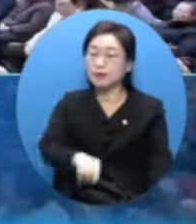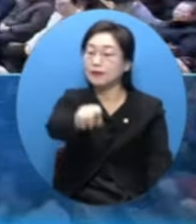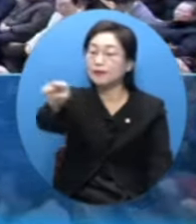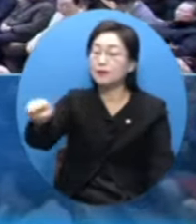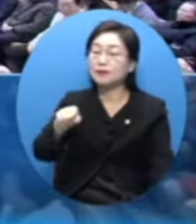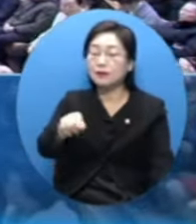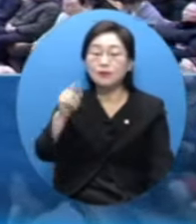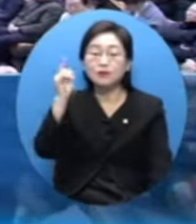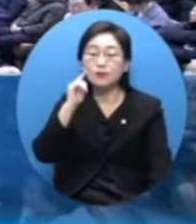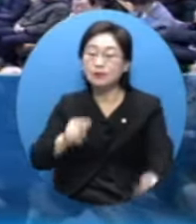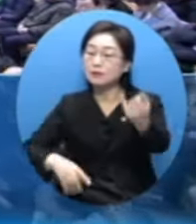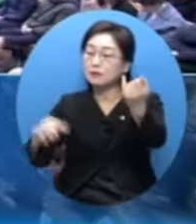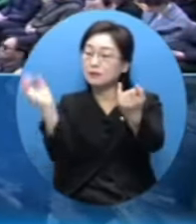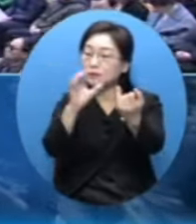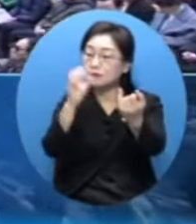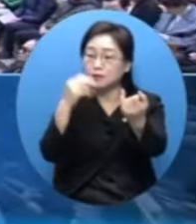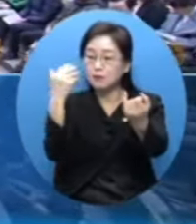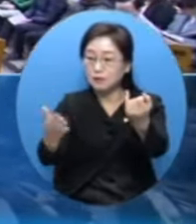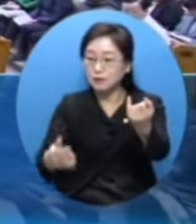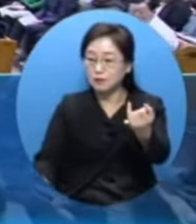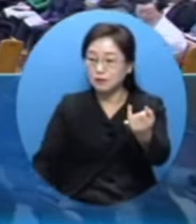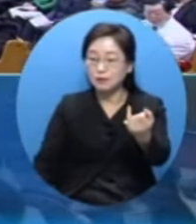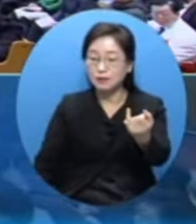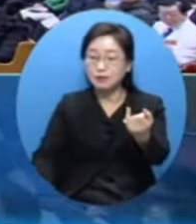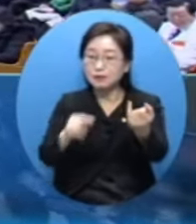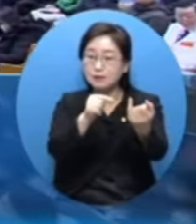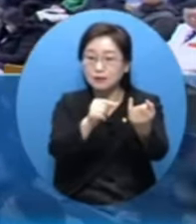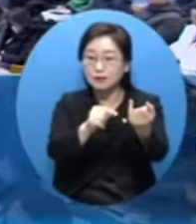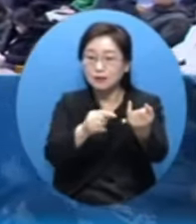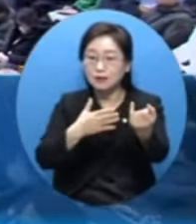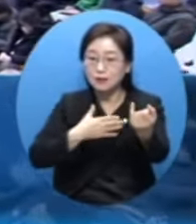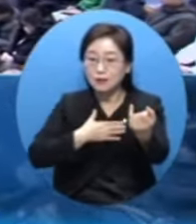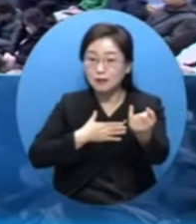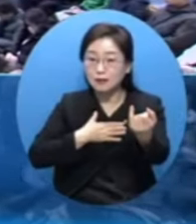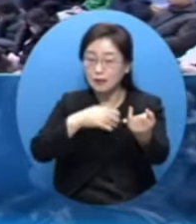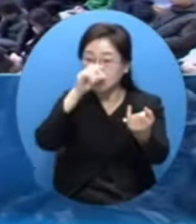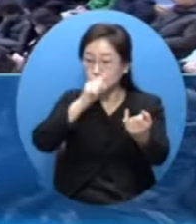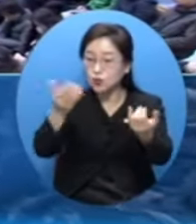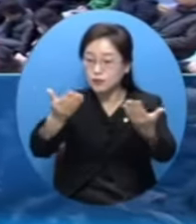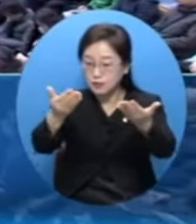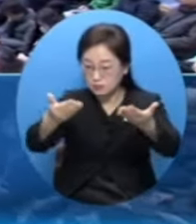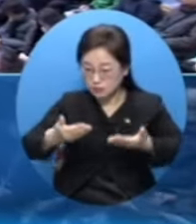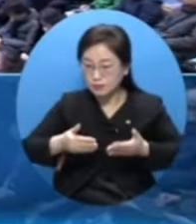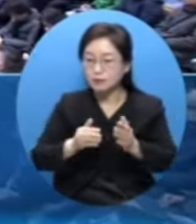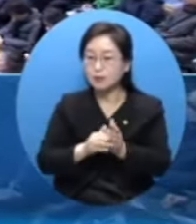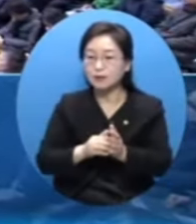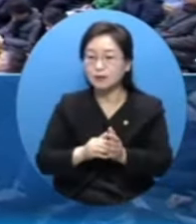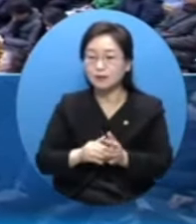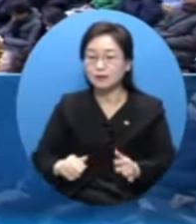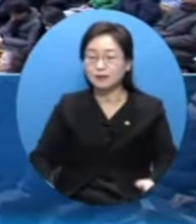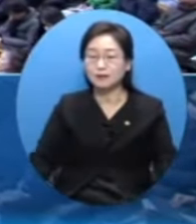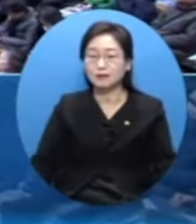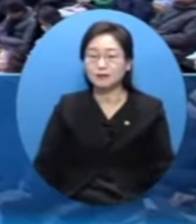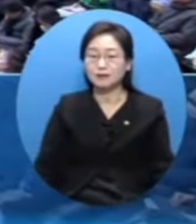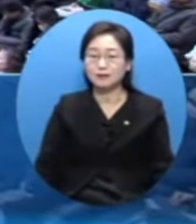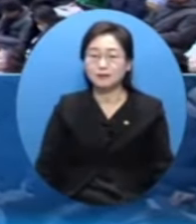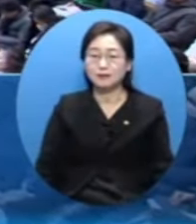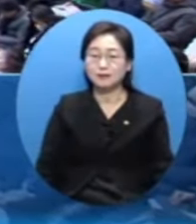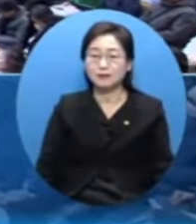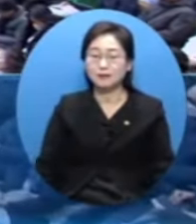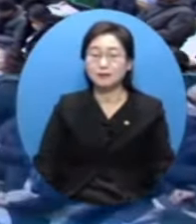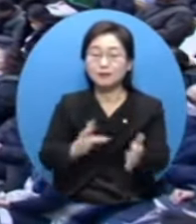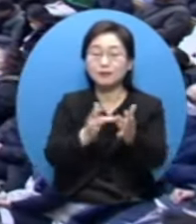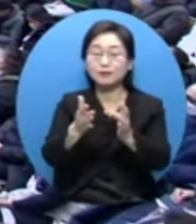너희가 어찌하여 이 여자를 괴롭게 하느냐? 그가 내게 좋은 일을 하였느니라.